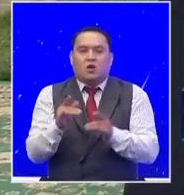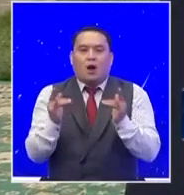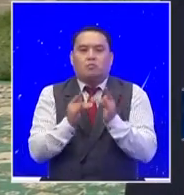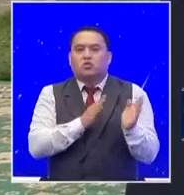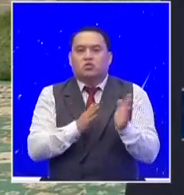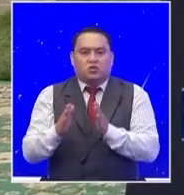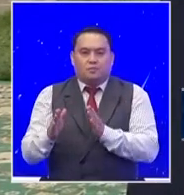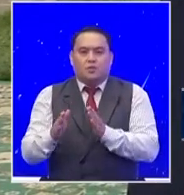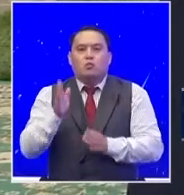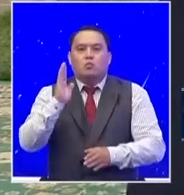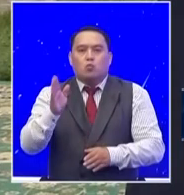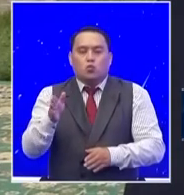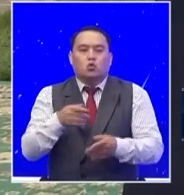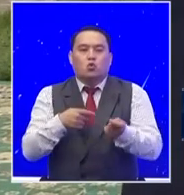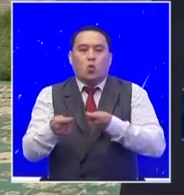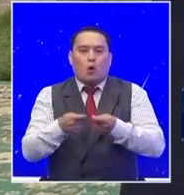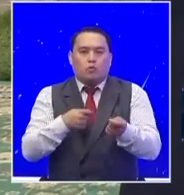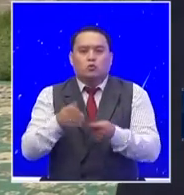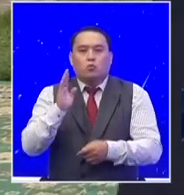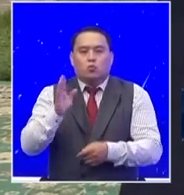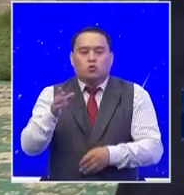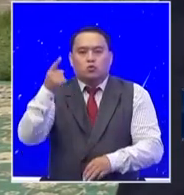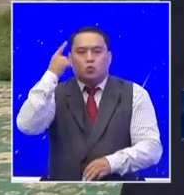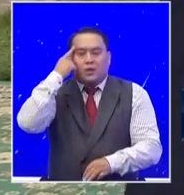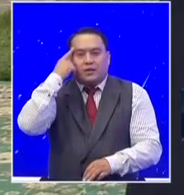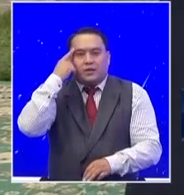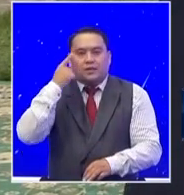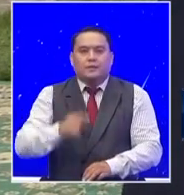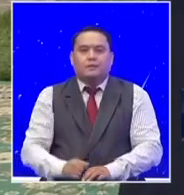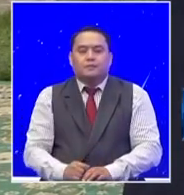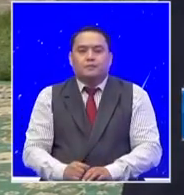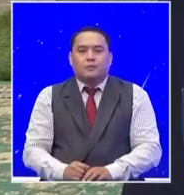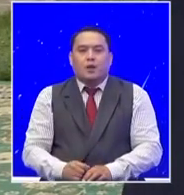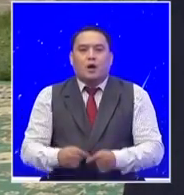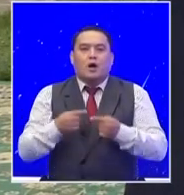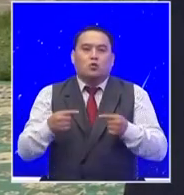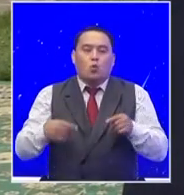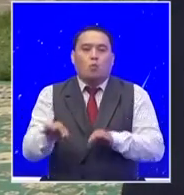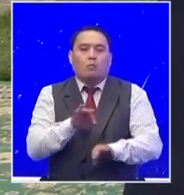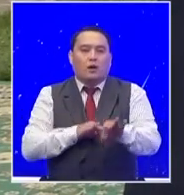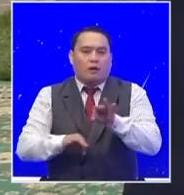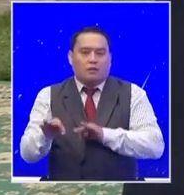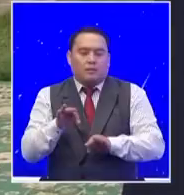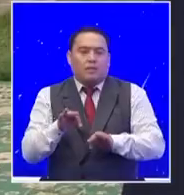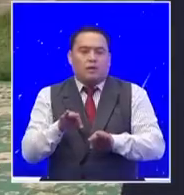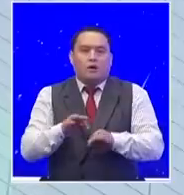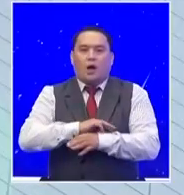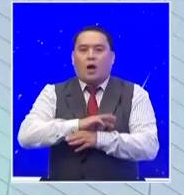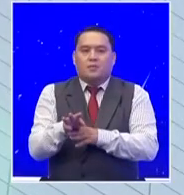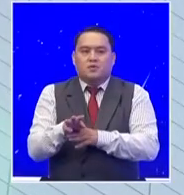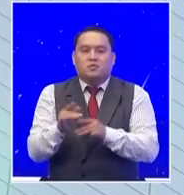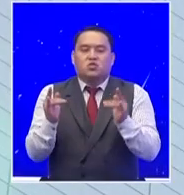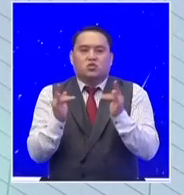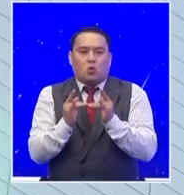В дальнейшем вуз, руководство вуза будет думать о другом проекте обеспечения студентами